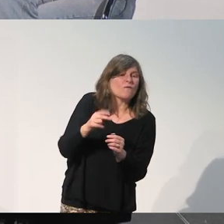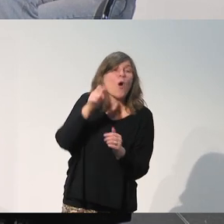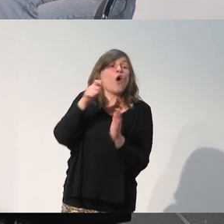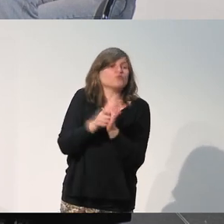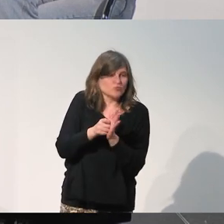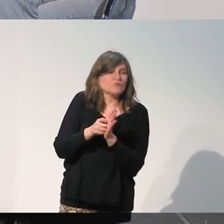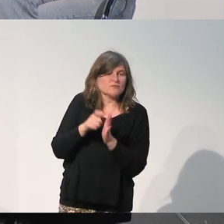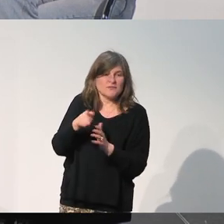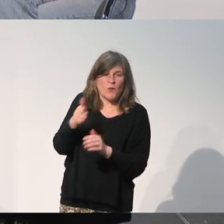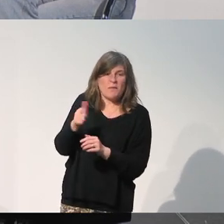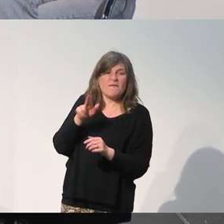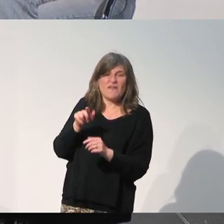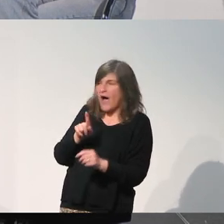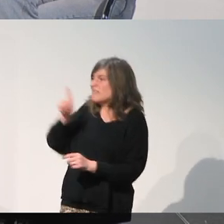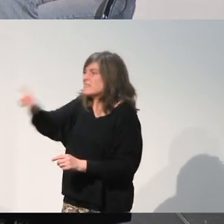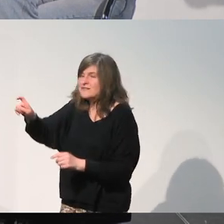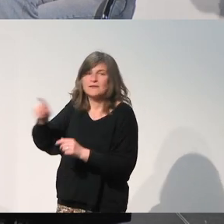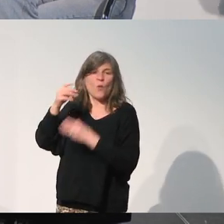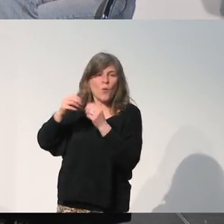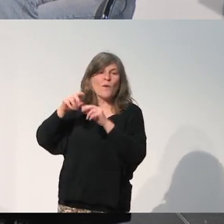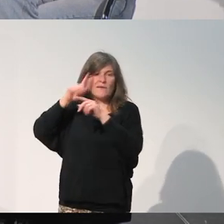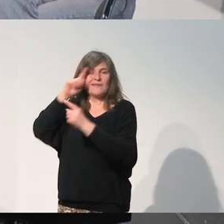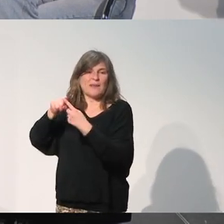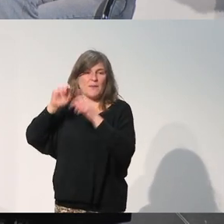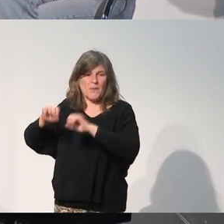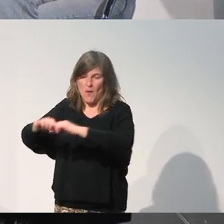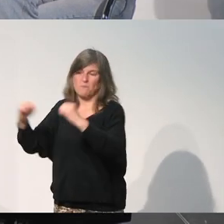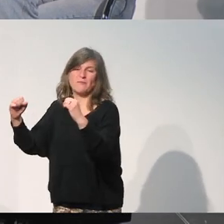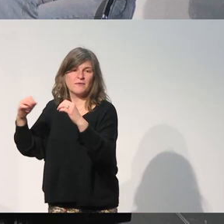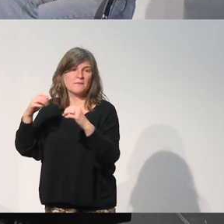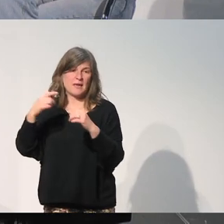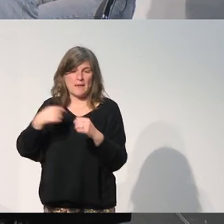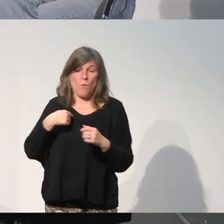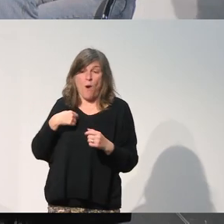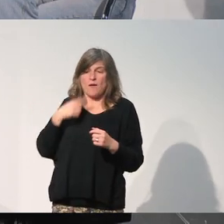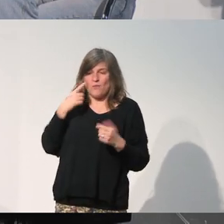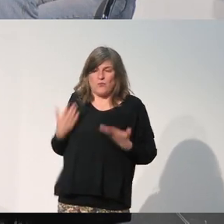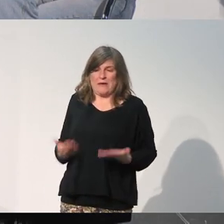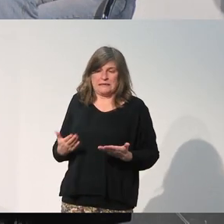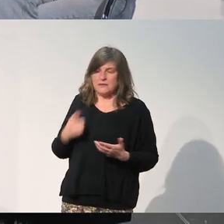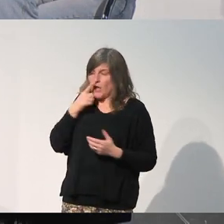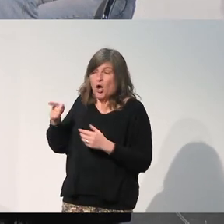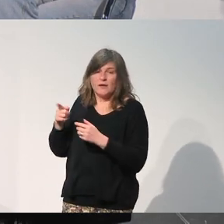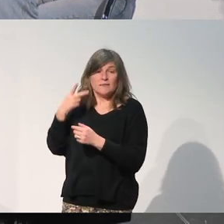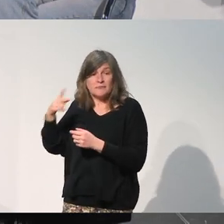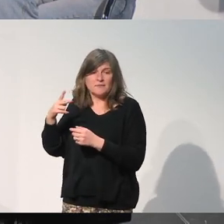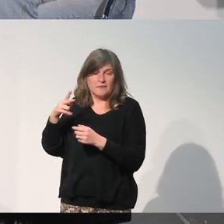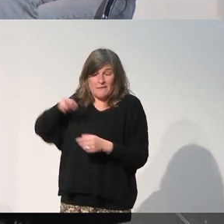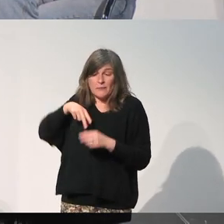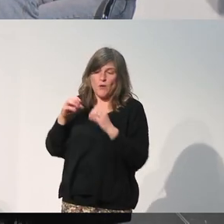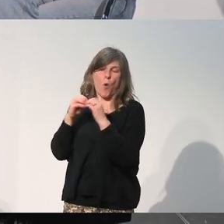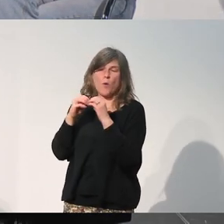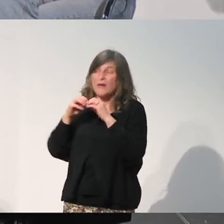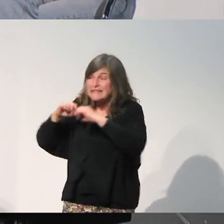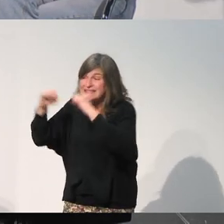je veux faire un livre que sur ce sujet-là, et il ira le faire. Pour moi, en tout cas... C'est trop compliqué de le faire, là, pour l'instant. C'est